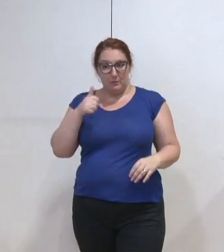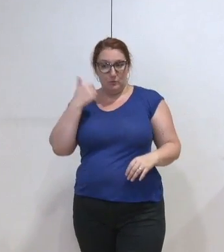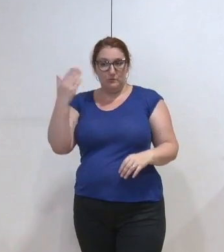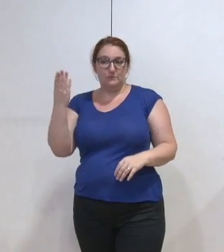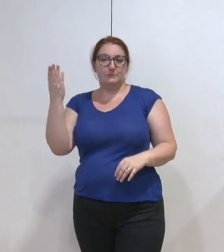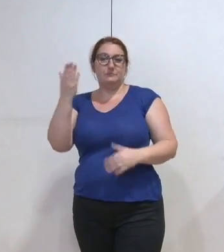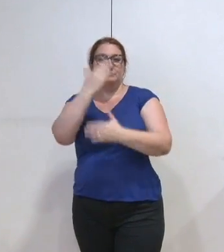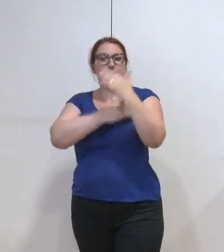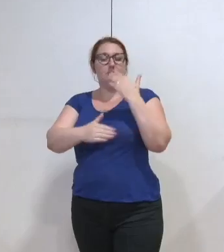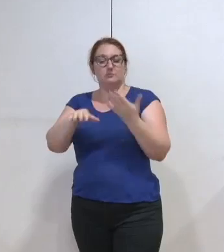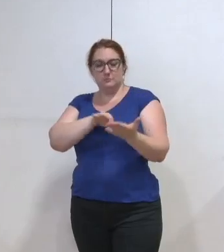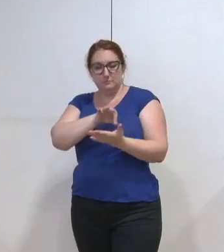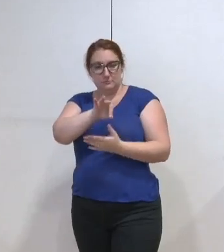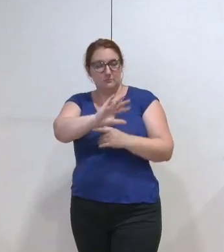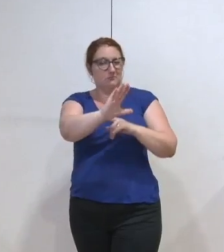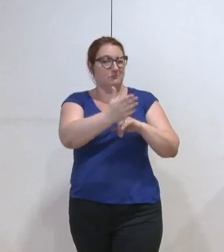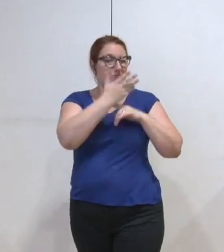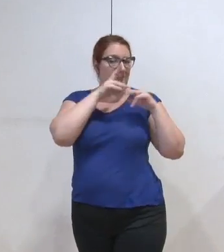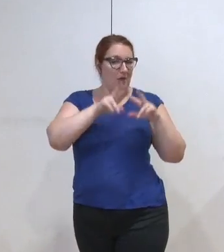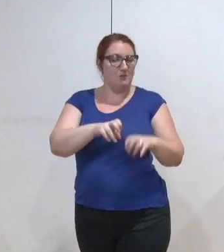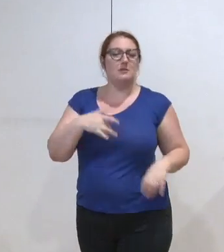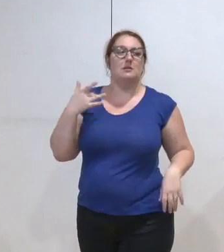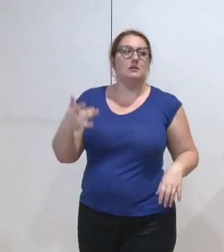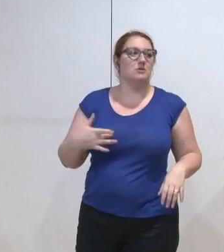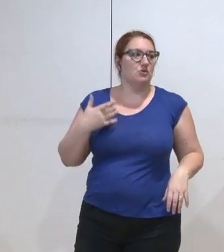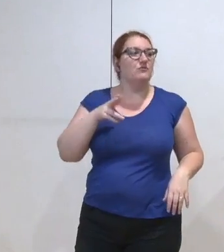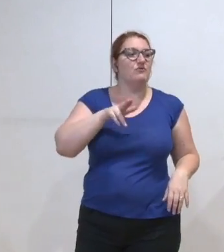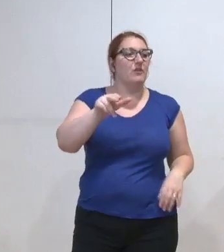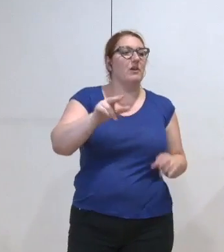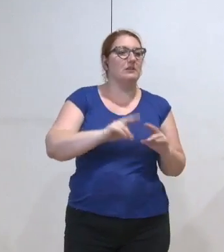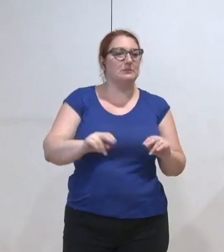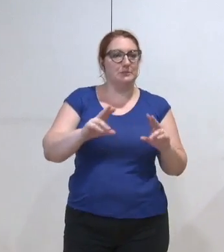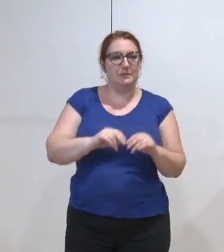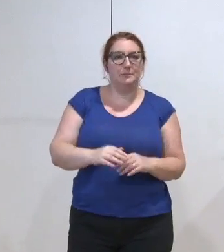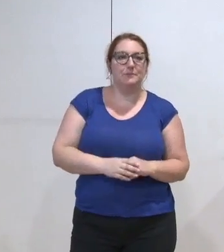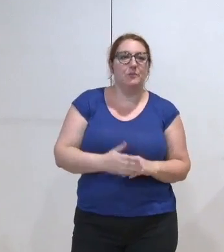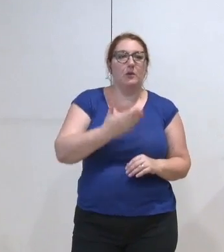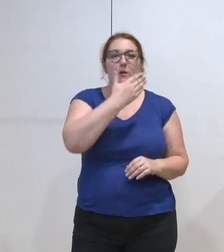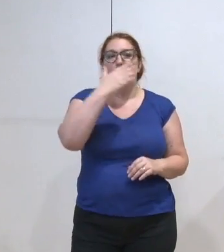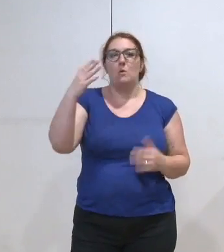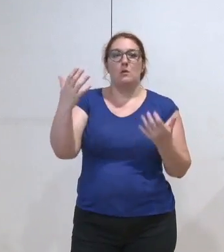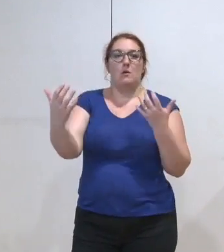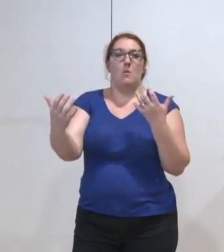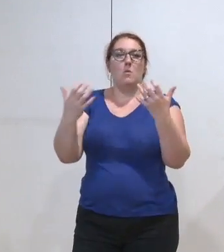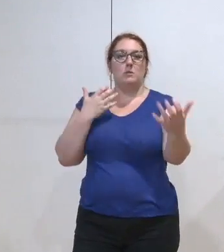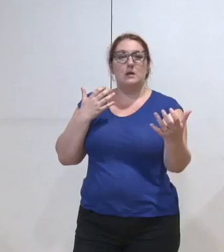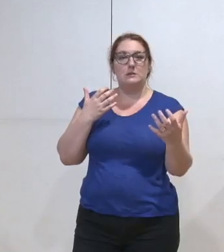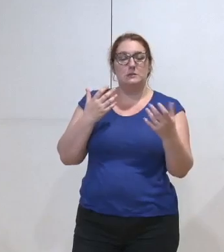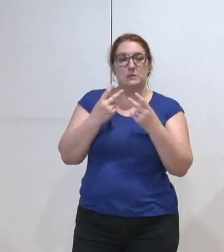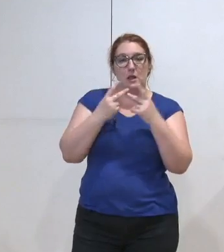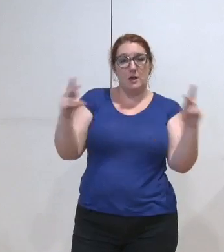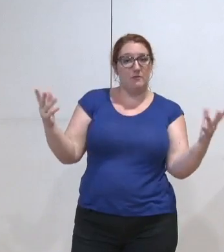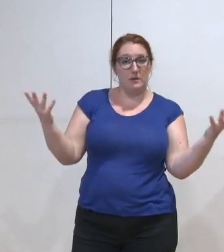du plan stratégique que vous avez fait je vais y revenir le un autre contraste dans la ville c'est l'évolution des